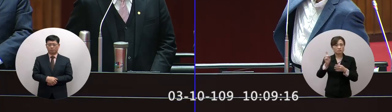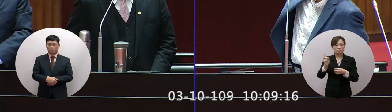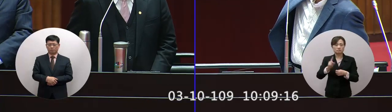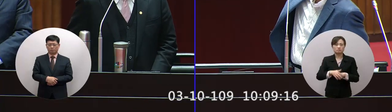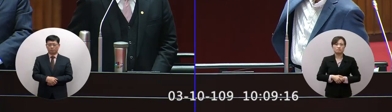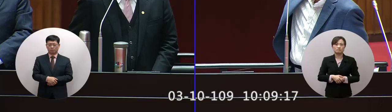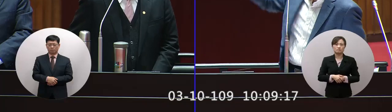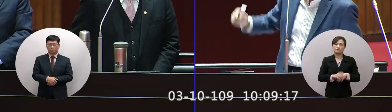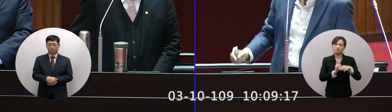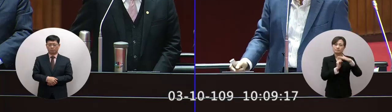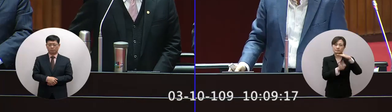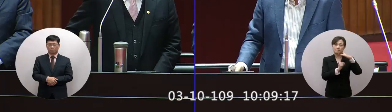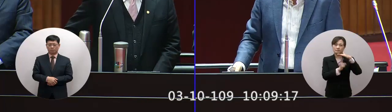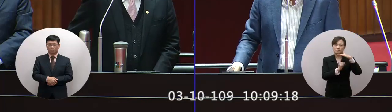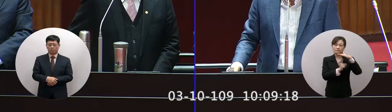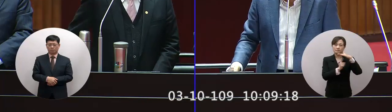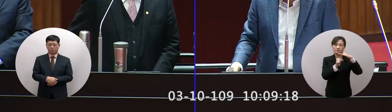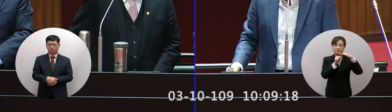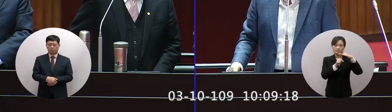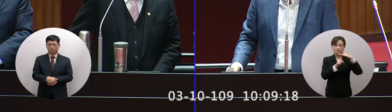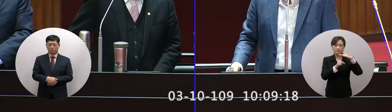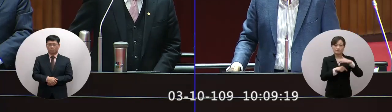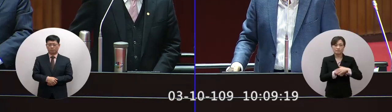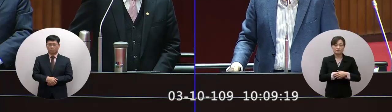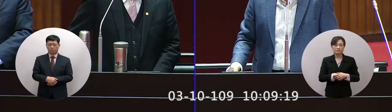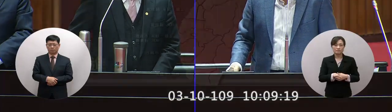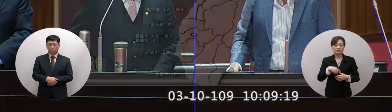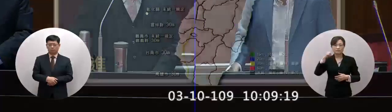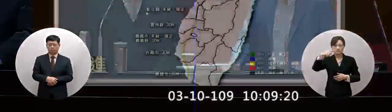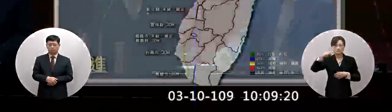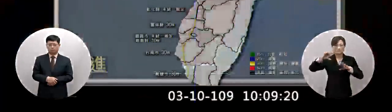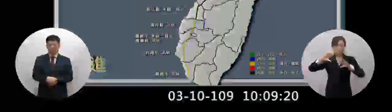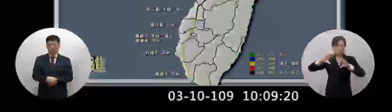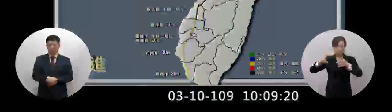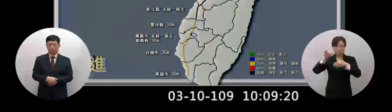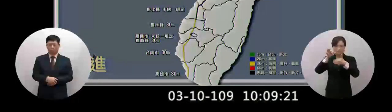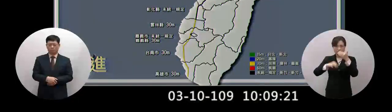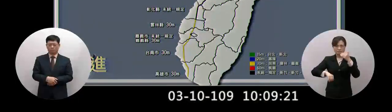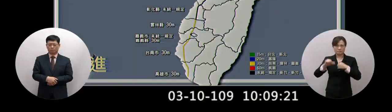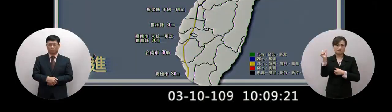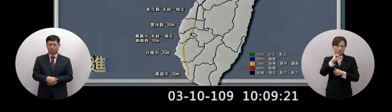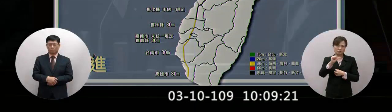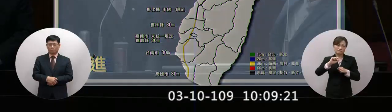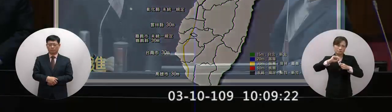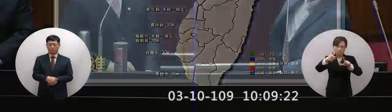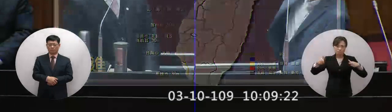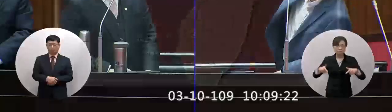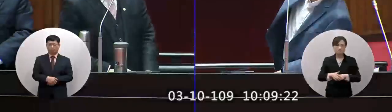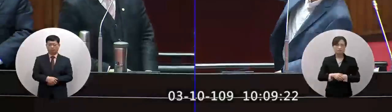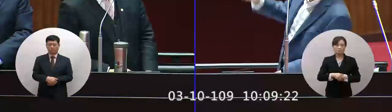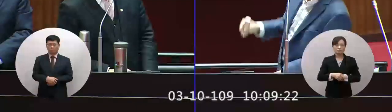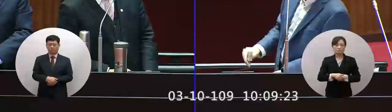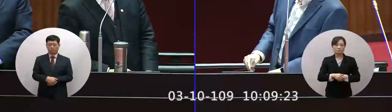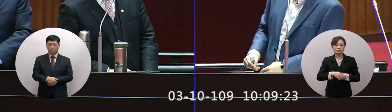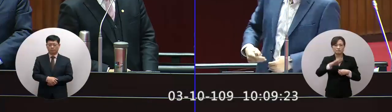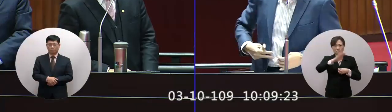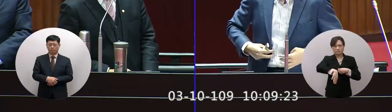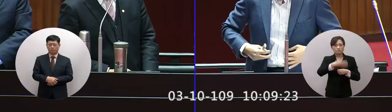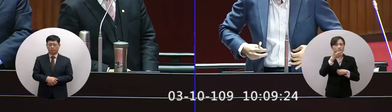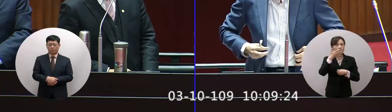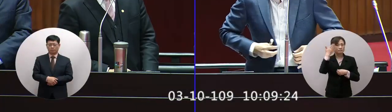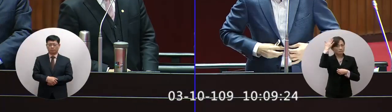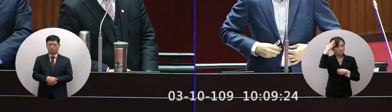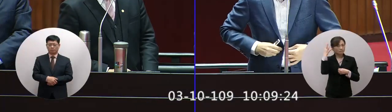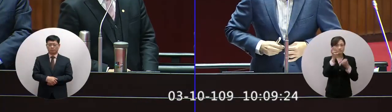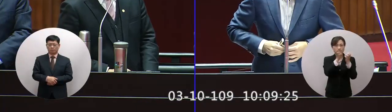一条高速公路，一国五制， 最下面黑色的线条是